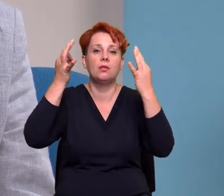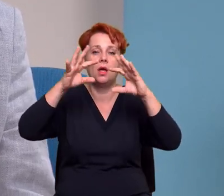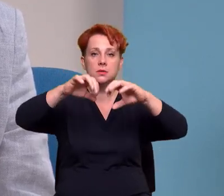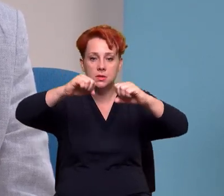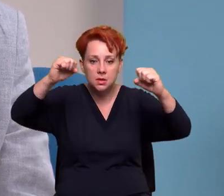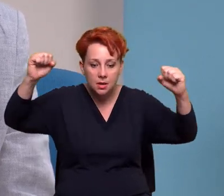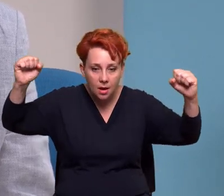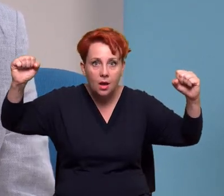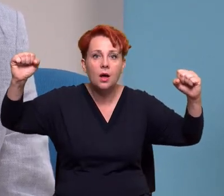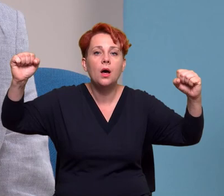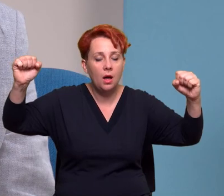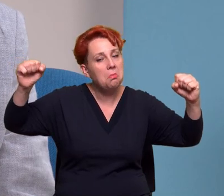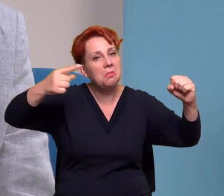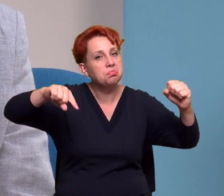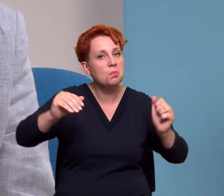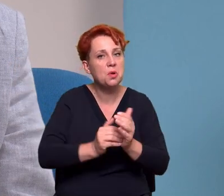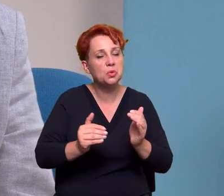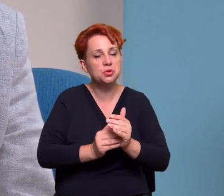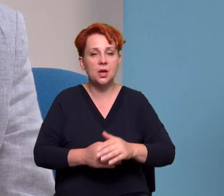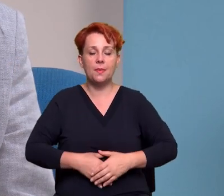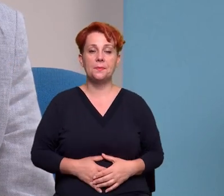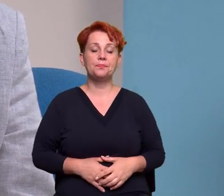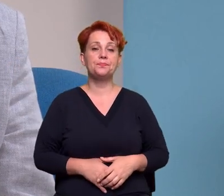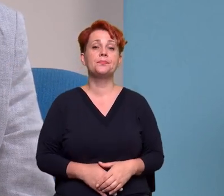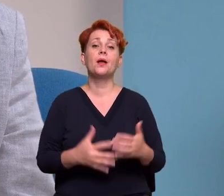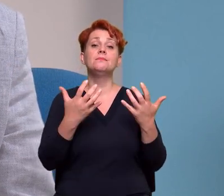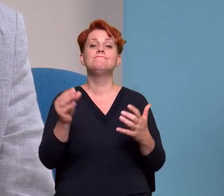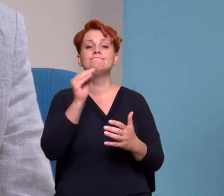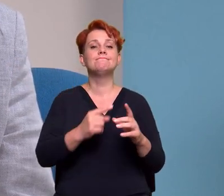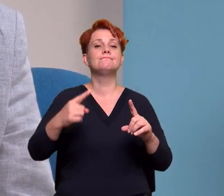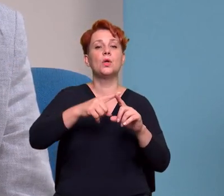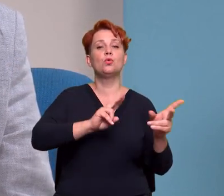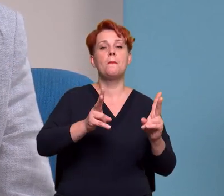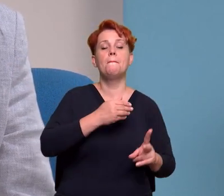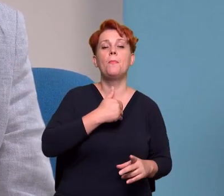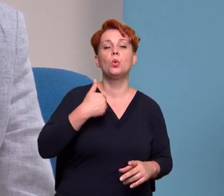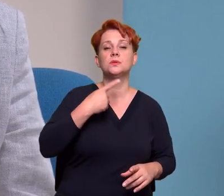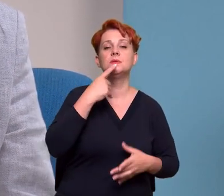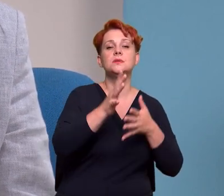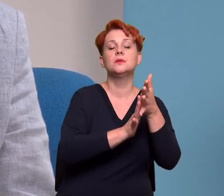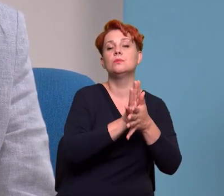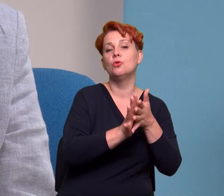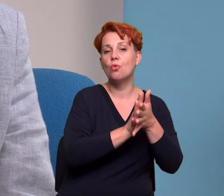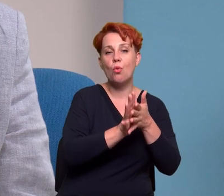A która jest nam potrzebna. Chciałabym również dodać, że tłumaczenie na polski język